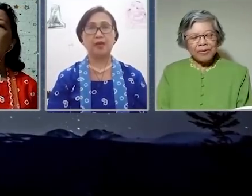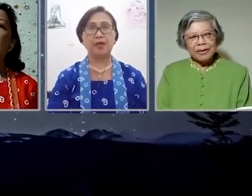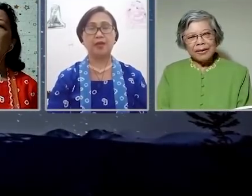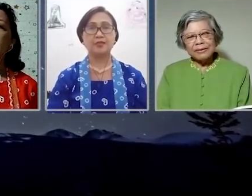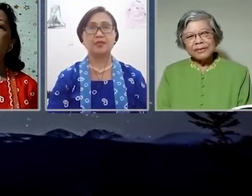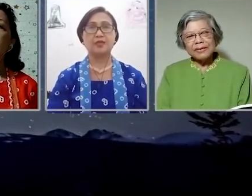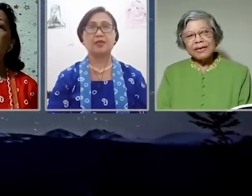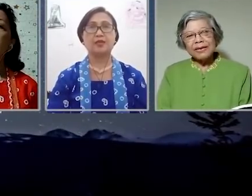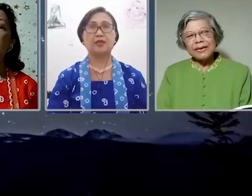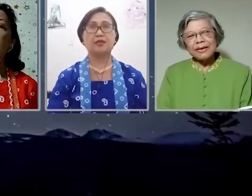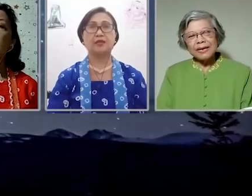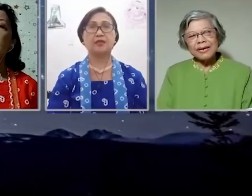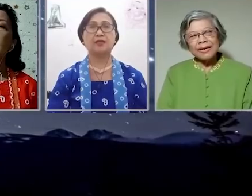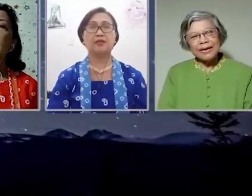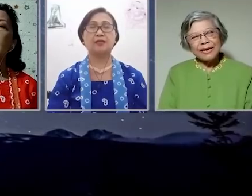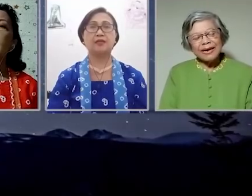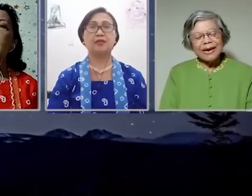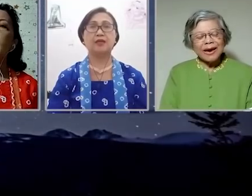Indonesia